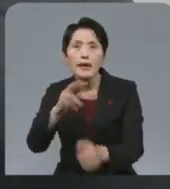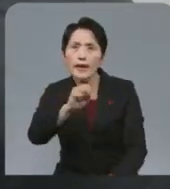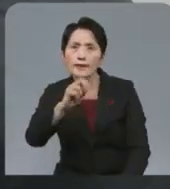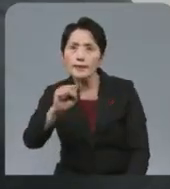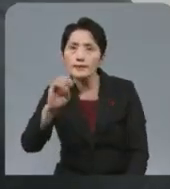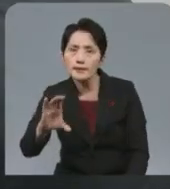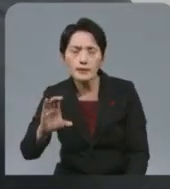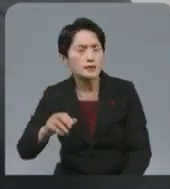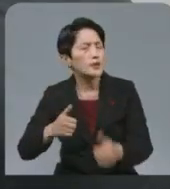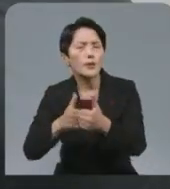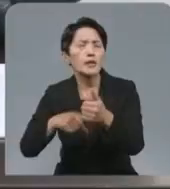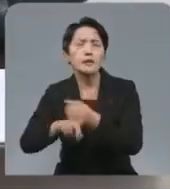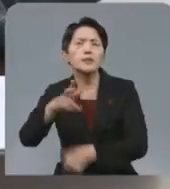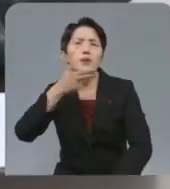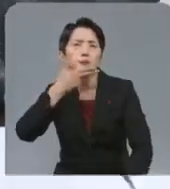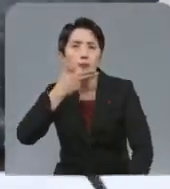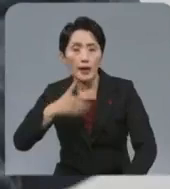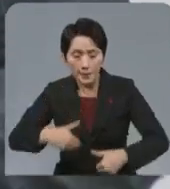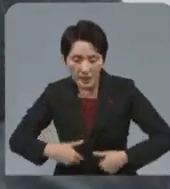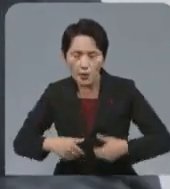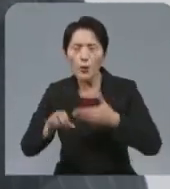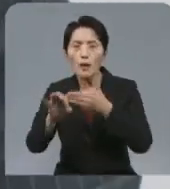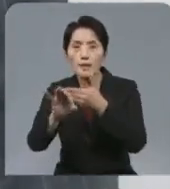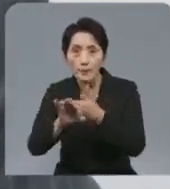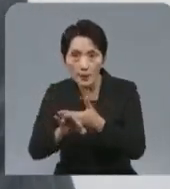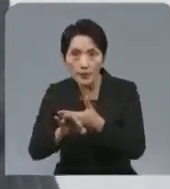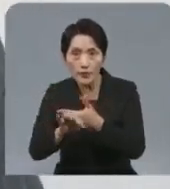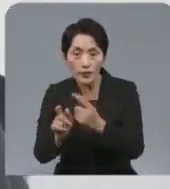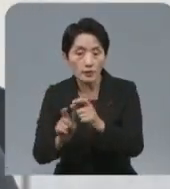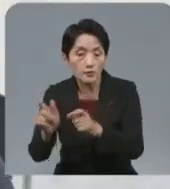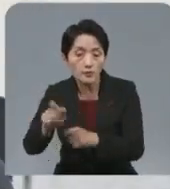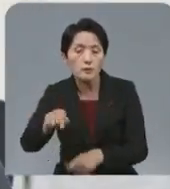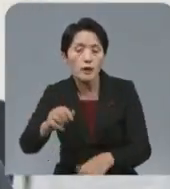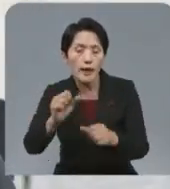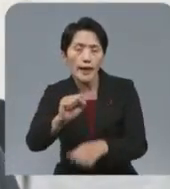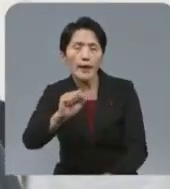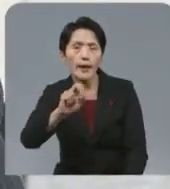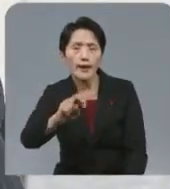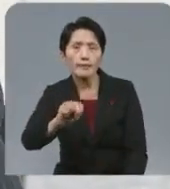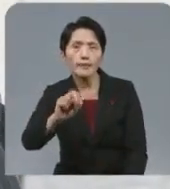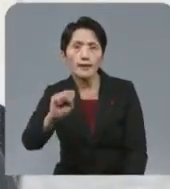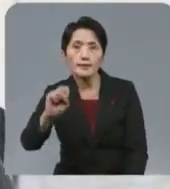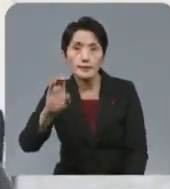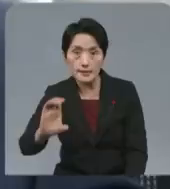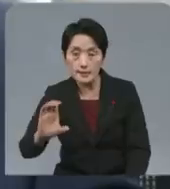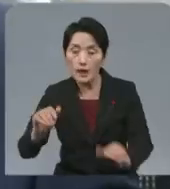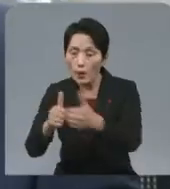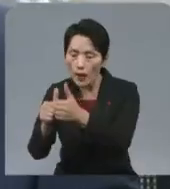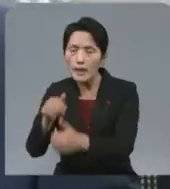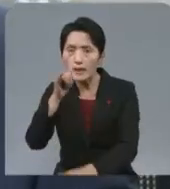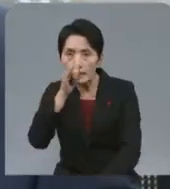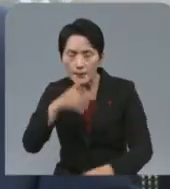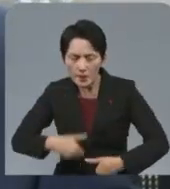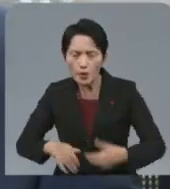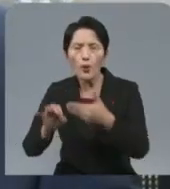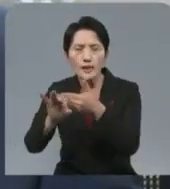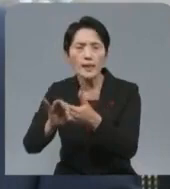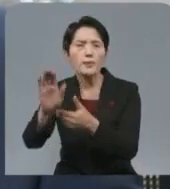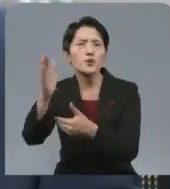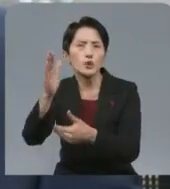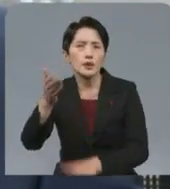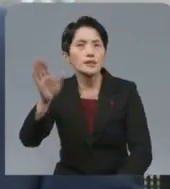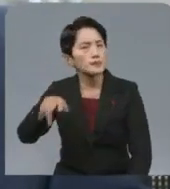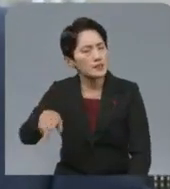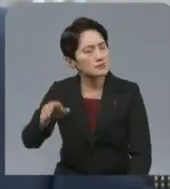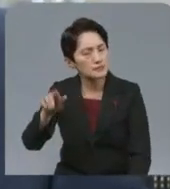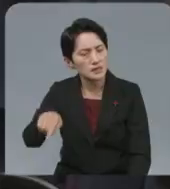韩无人机南下，我们也应派出2到3架无人机予以应对。这位人士就并未召开国家安全保障会议